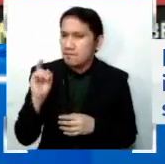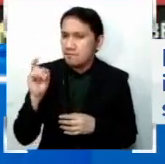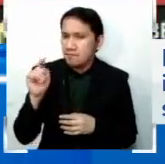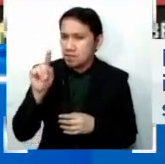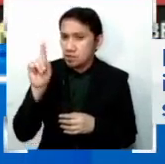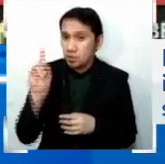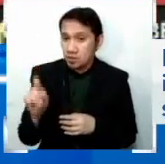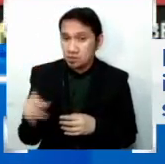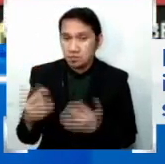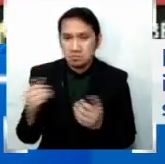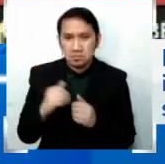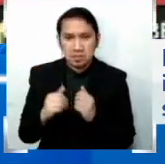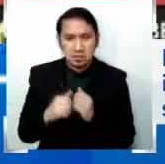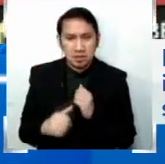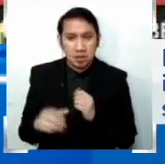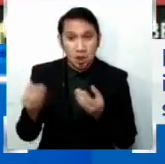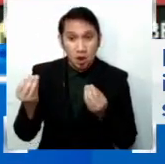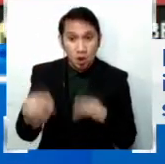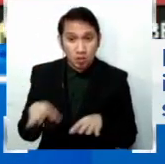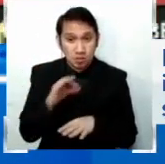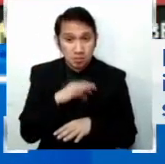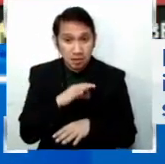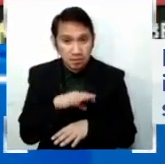ba sila o hindi?